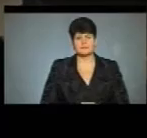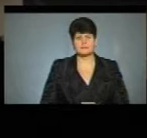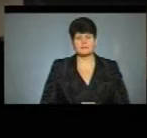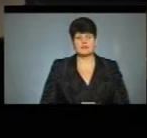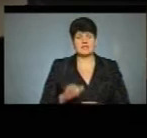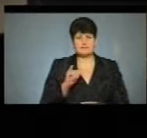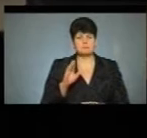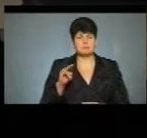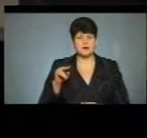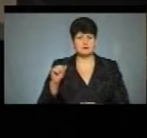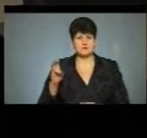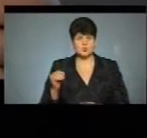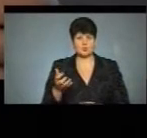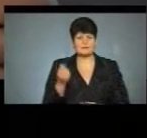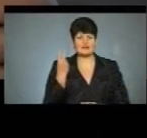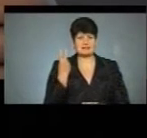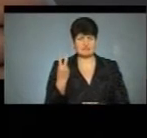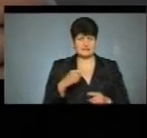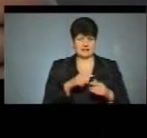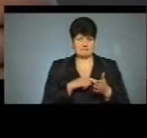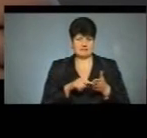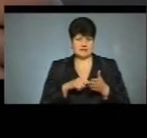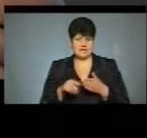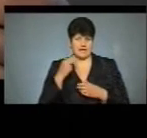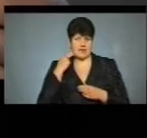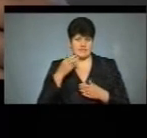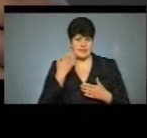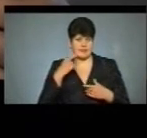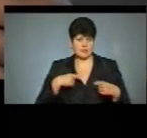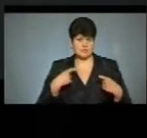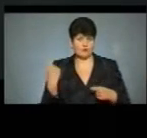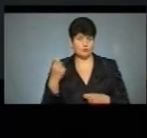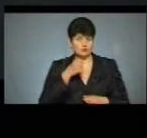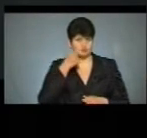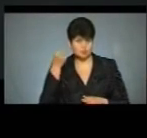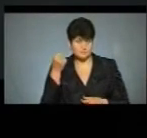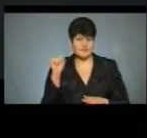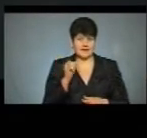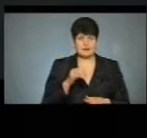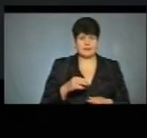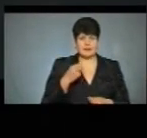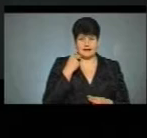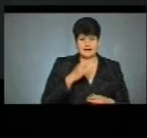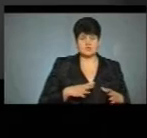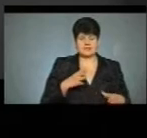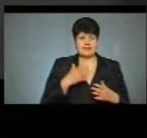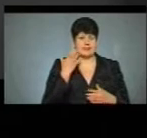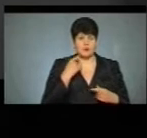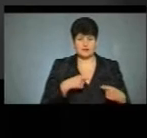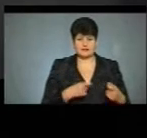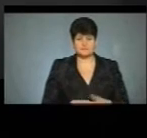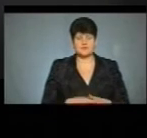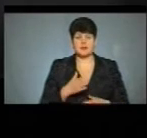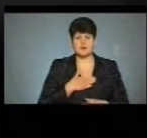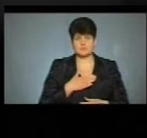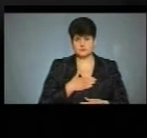Іван. Іван Панасюк отримав дві відзнаки – кращий легкоатлет області серед дорослих і кращий тренер з легкої атлетики. Мої